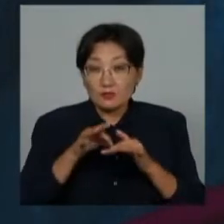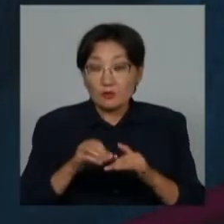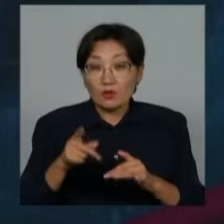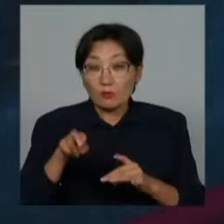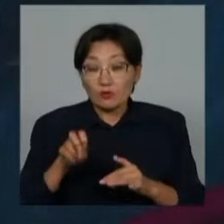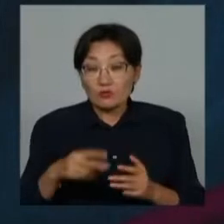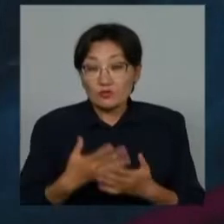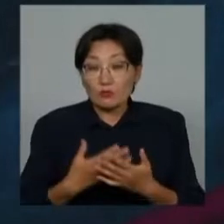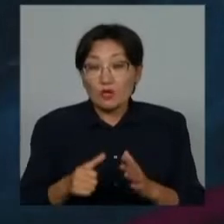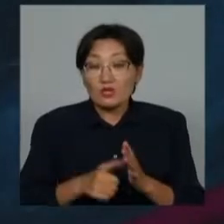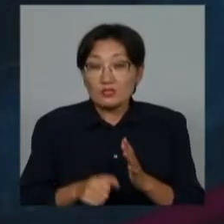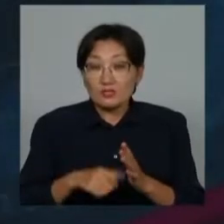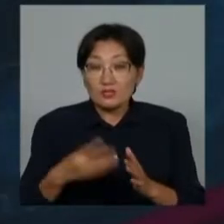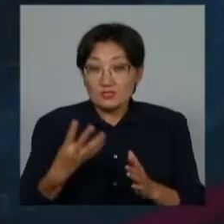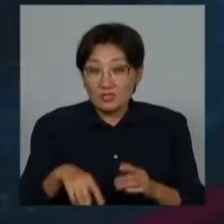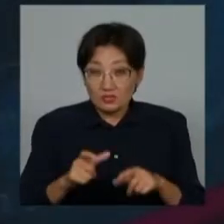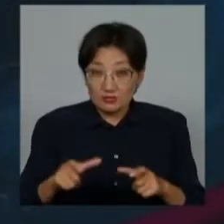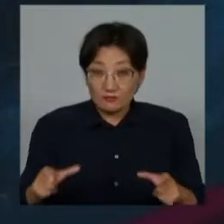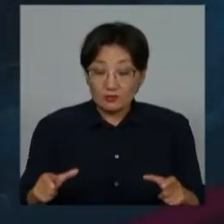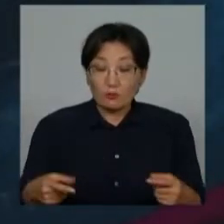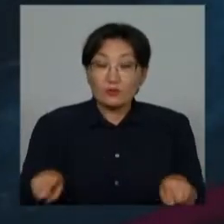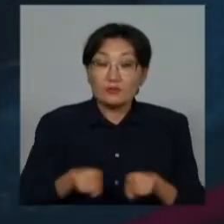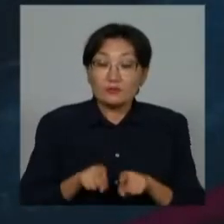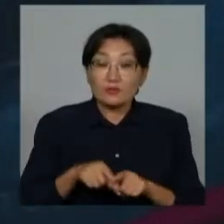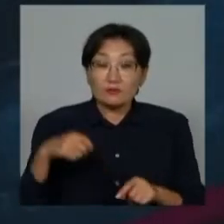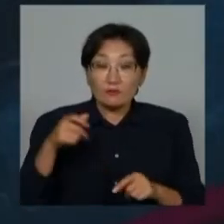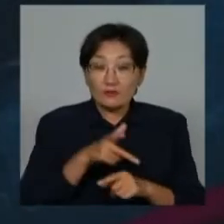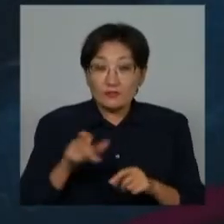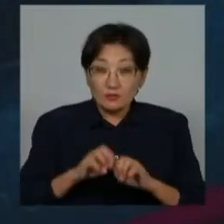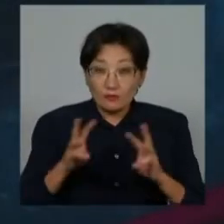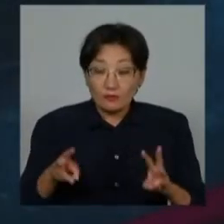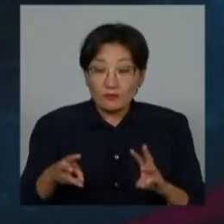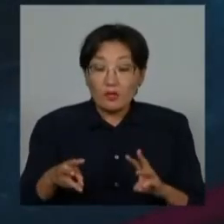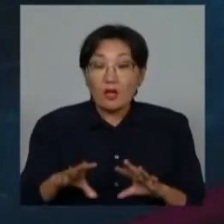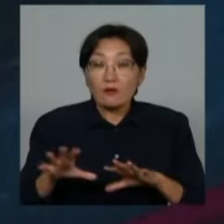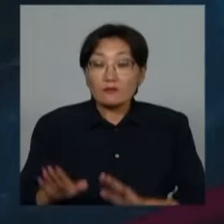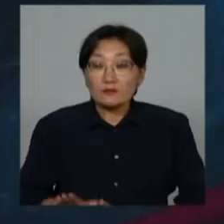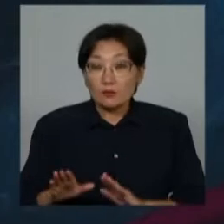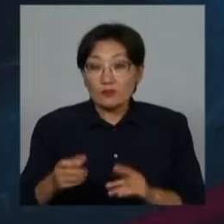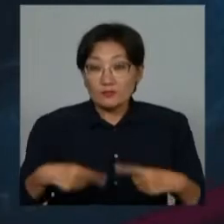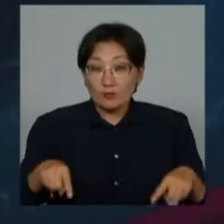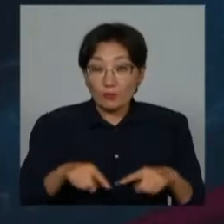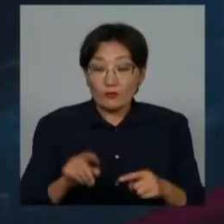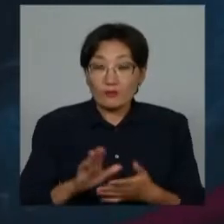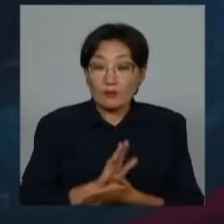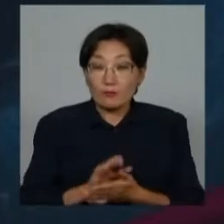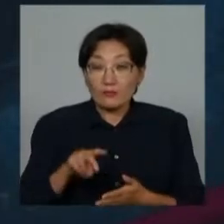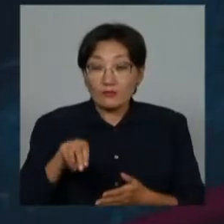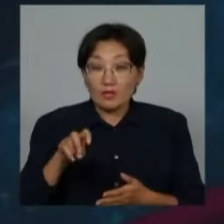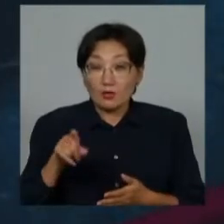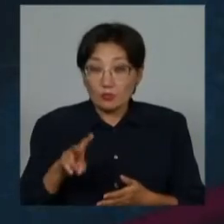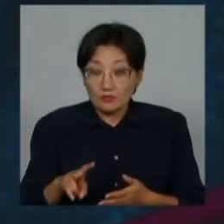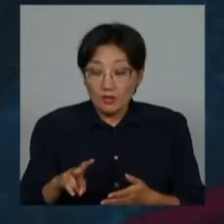Кабула около 640 человек. Также снимок опубликовал в Твиттер вице-президент Ассоциации прессы Пентагона